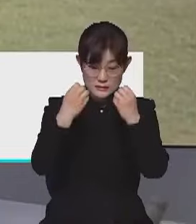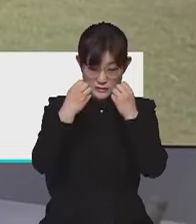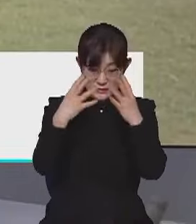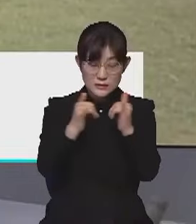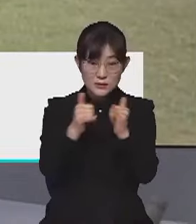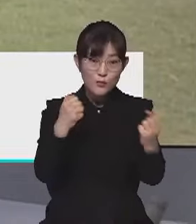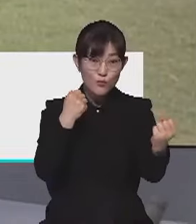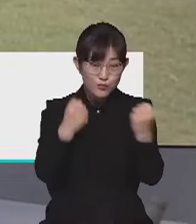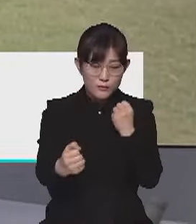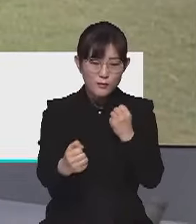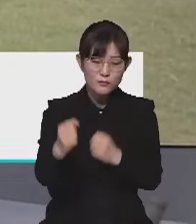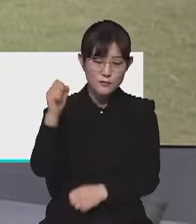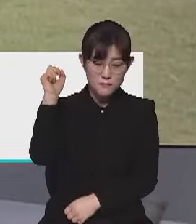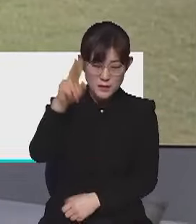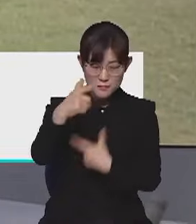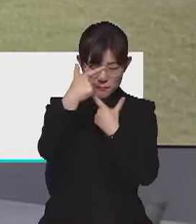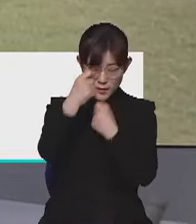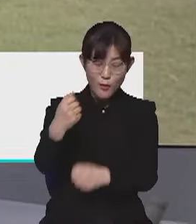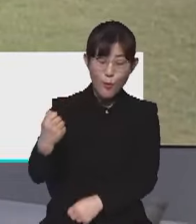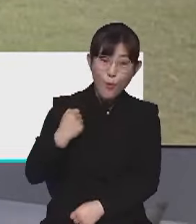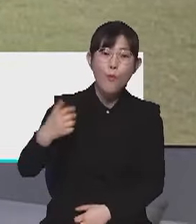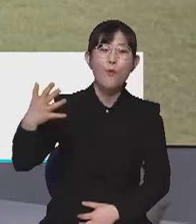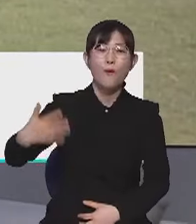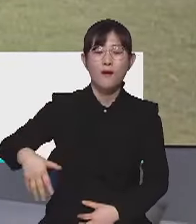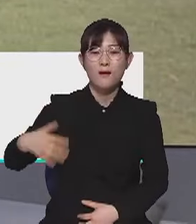지난 시즌 기아 타이거즈의 슈퍼루키 윤영철 선수는 새내기답지 않은 제구력으로 많은 팬들을 놀라게 했는데요. 여기에